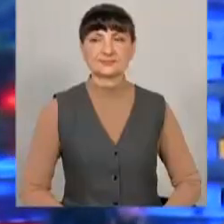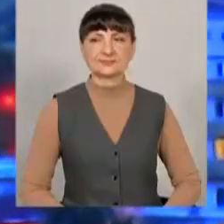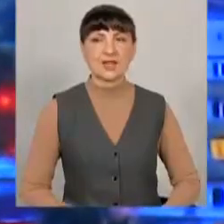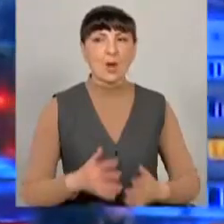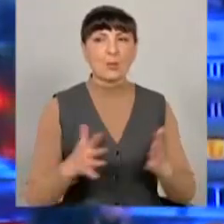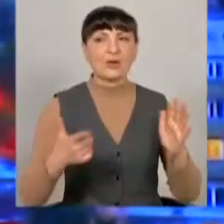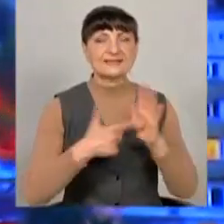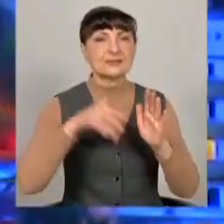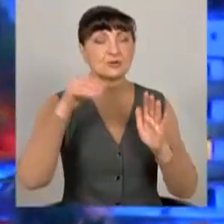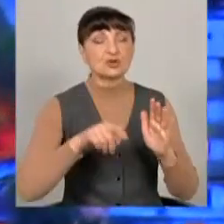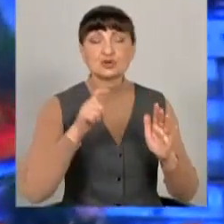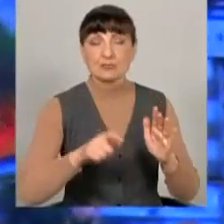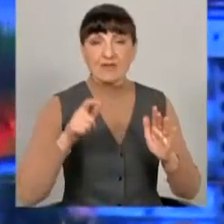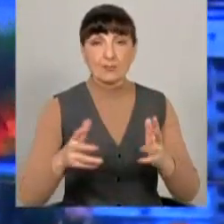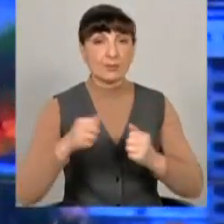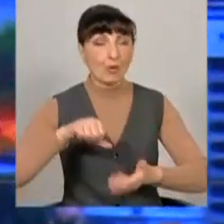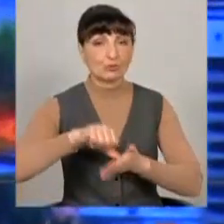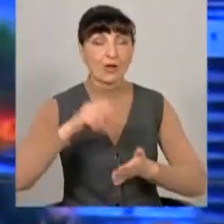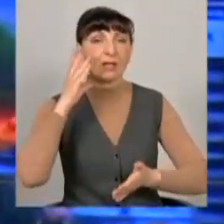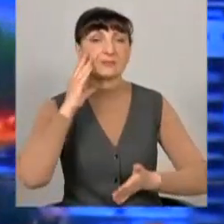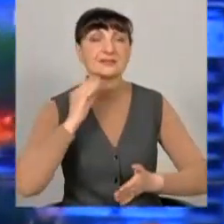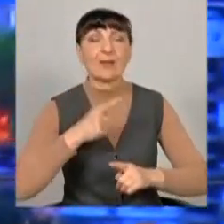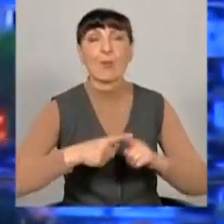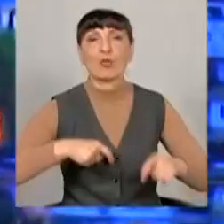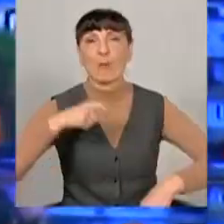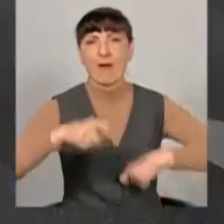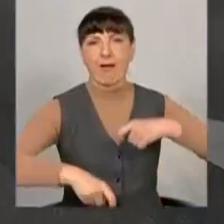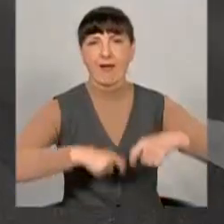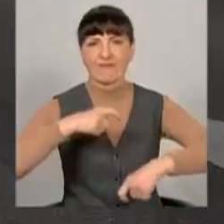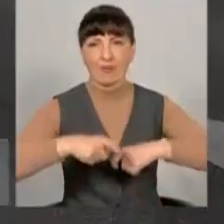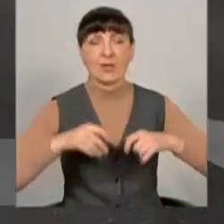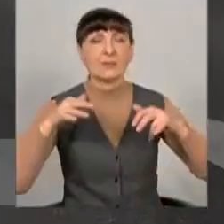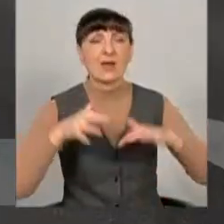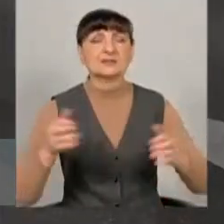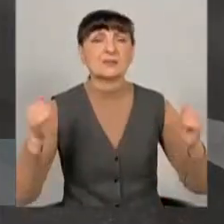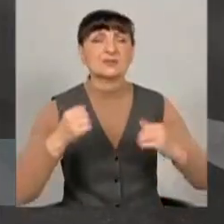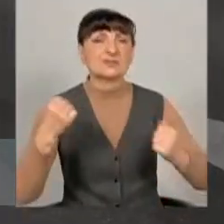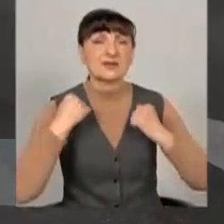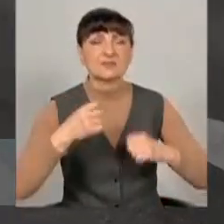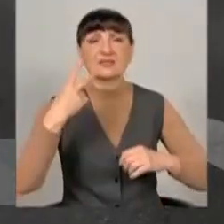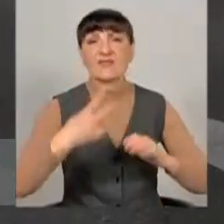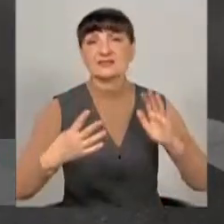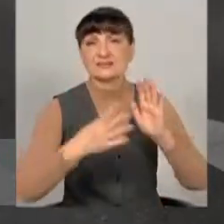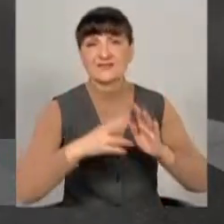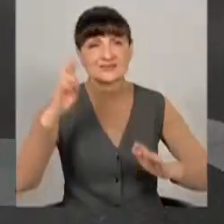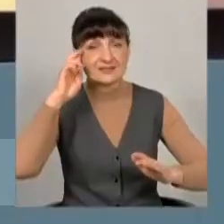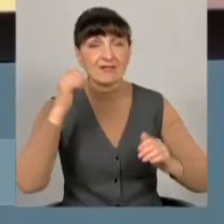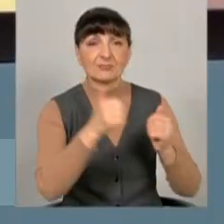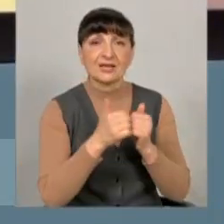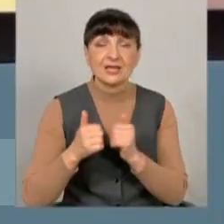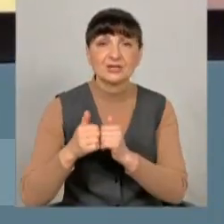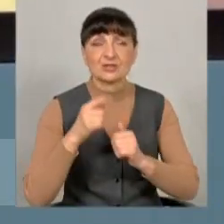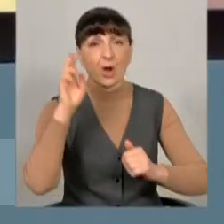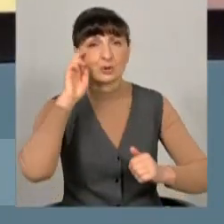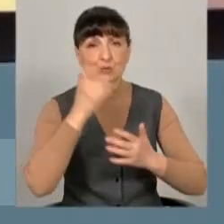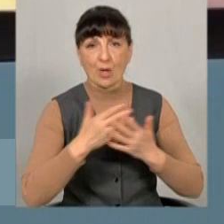Более 7 тысяч человек приняли участие в алматинском полумарафоне. Мероприятие собрало спортсменов из 29 стран ближнего и дальнего